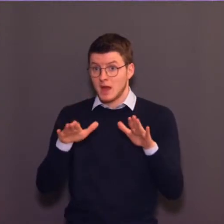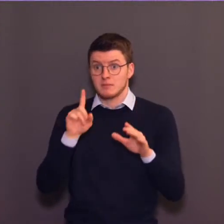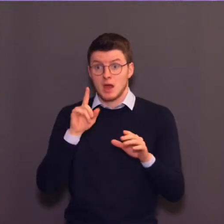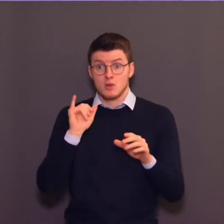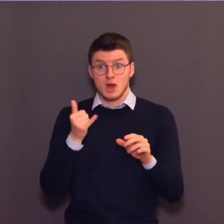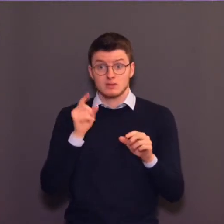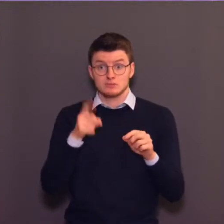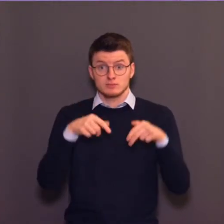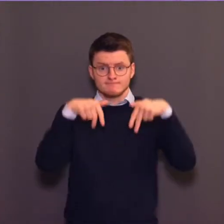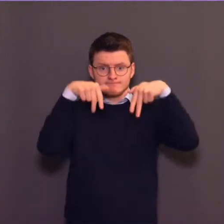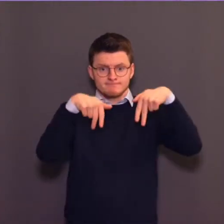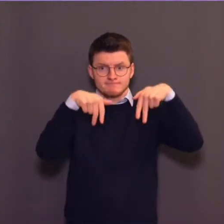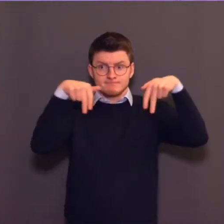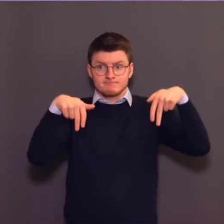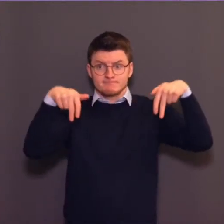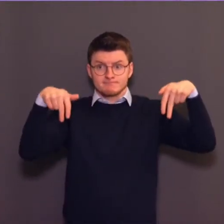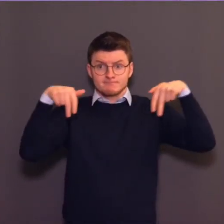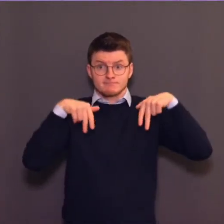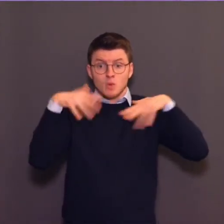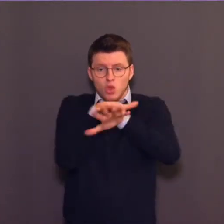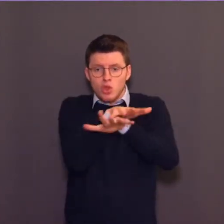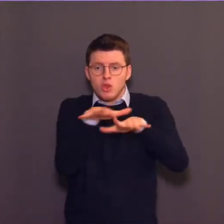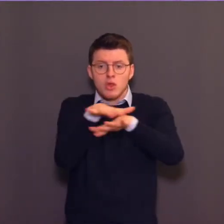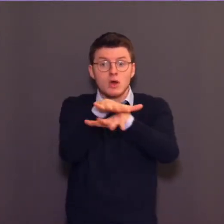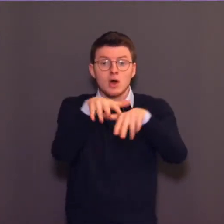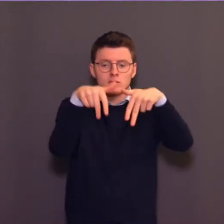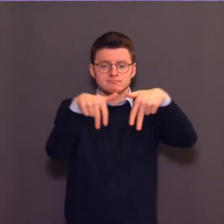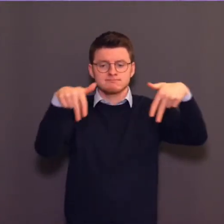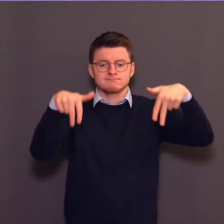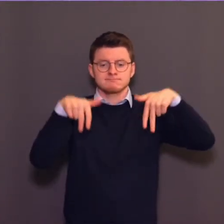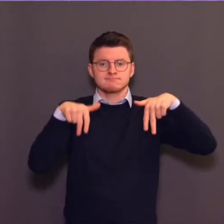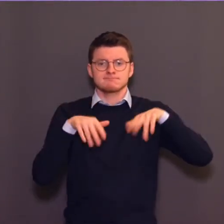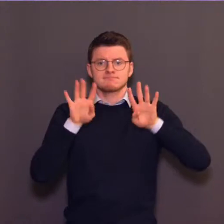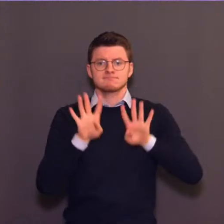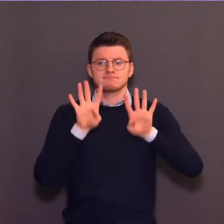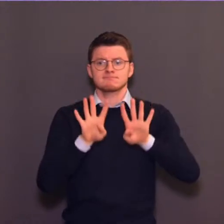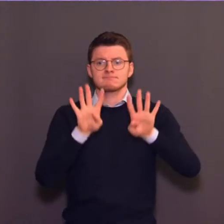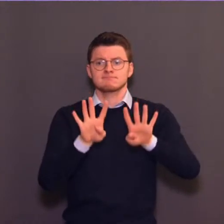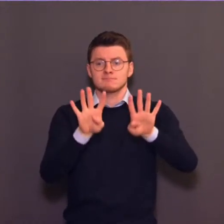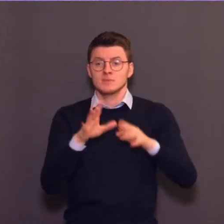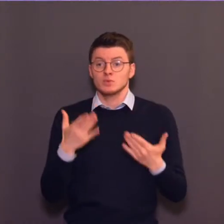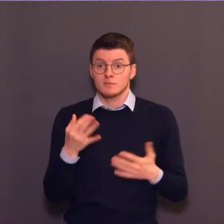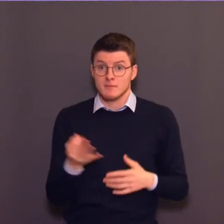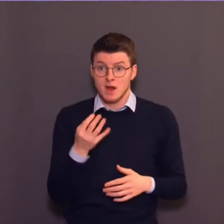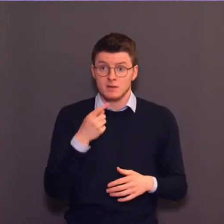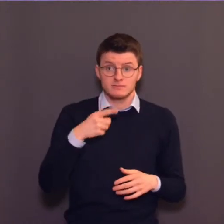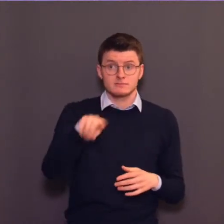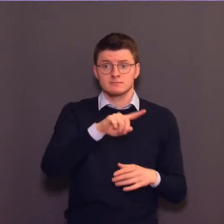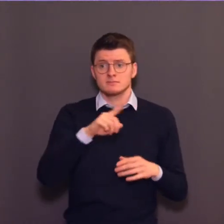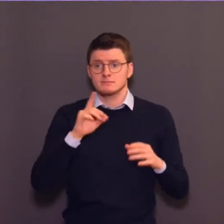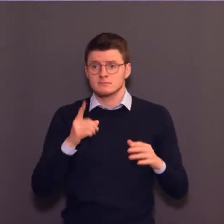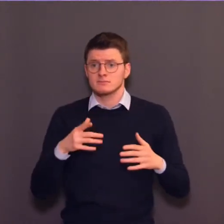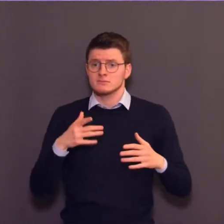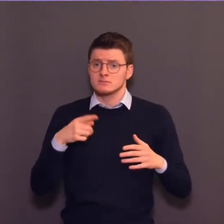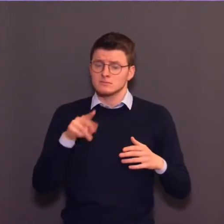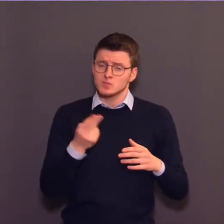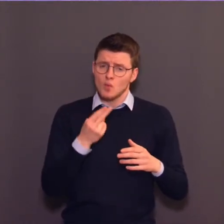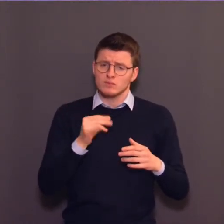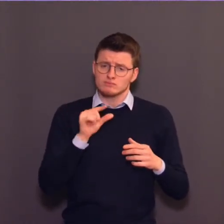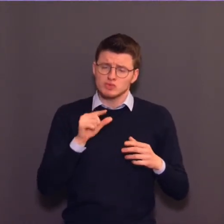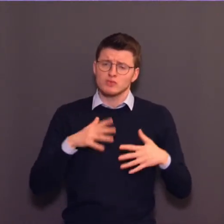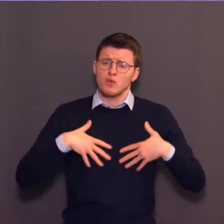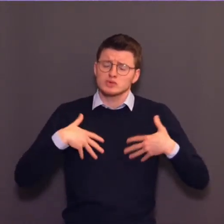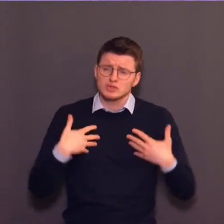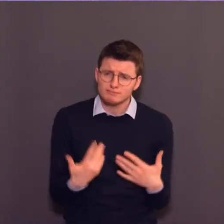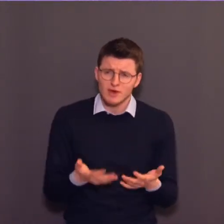In deze zware periode blijft het belangrijk om voldoende ontspanning te nemen. Met uitzondering van morgen wordt het de